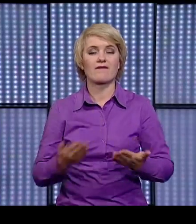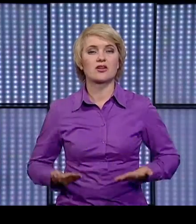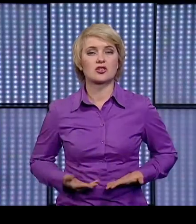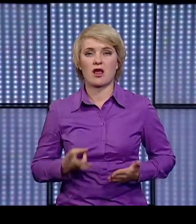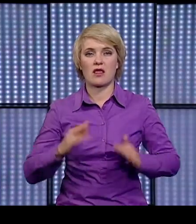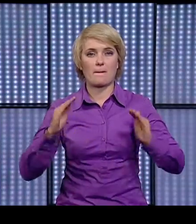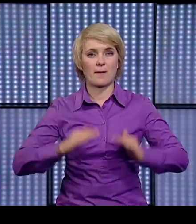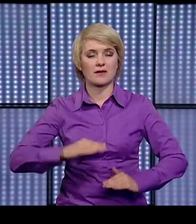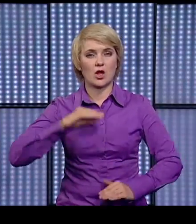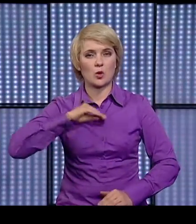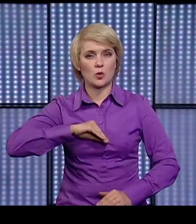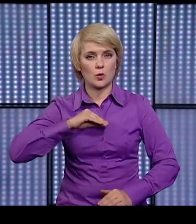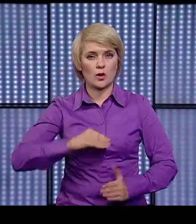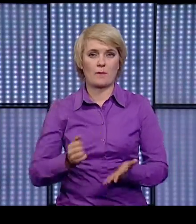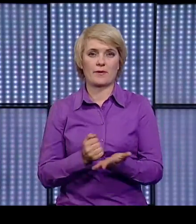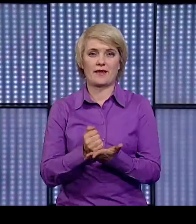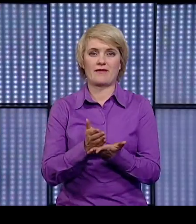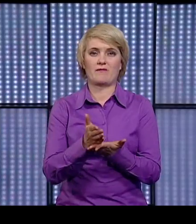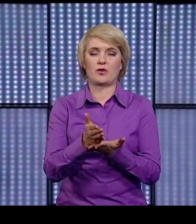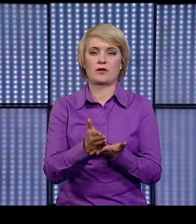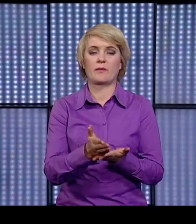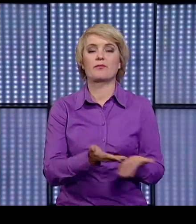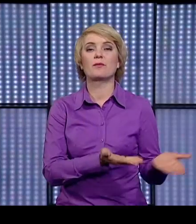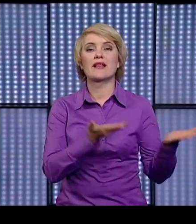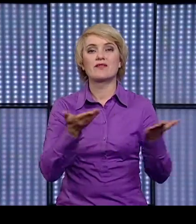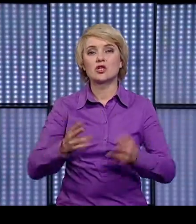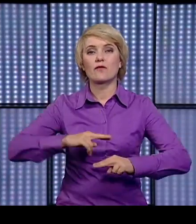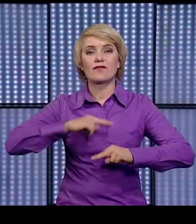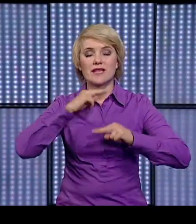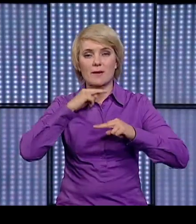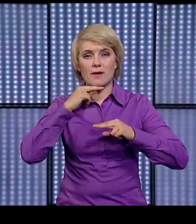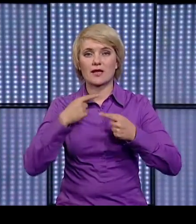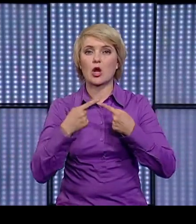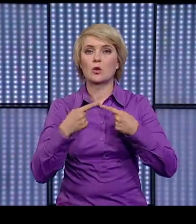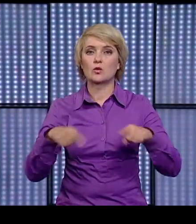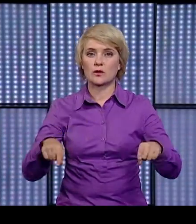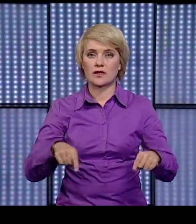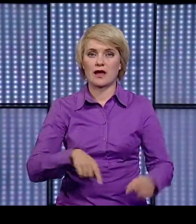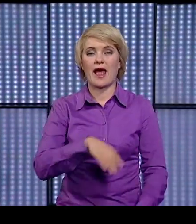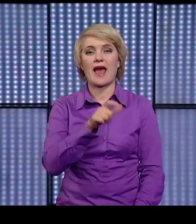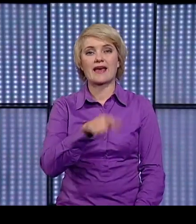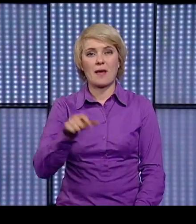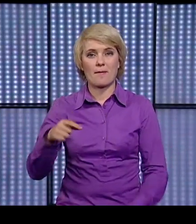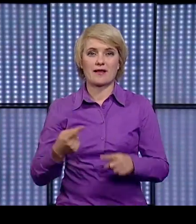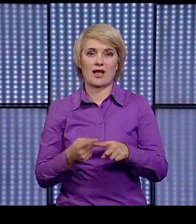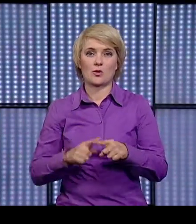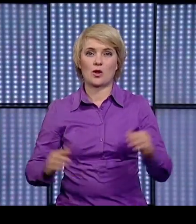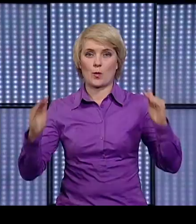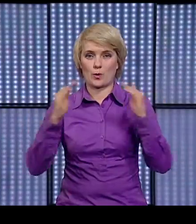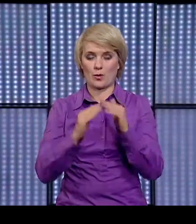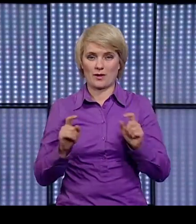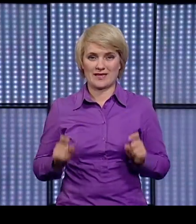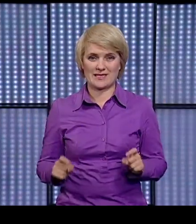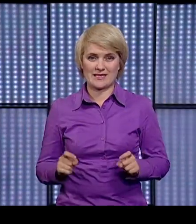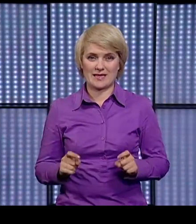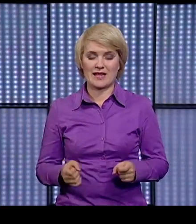падать духом, идти вперед. Привлечет внимание других ребят, которые дома сидят. Я думаю, что вот